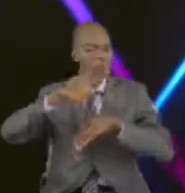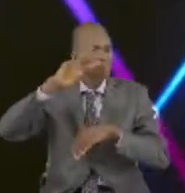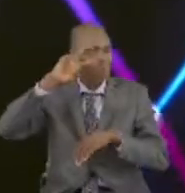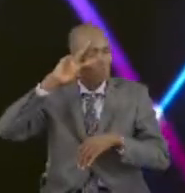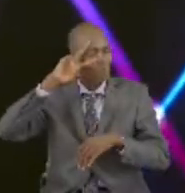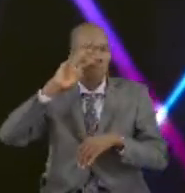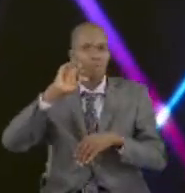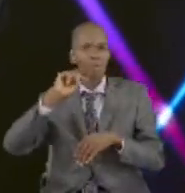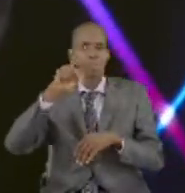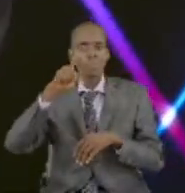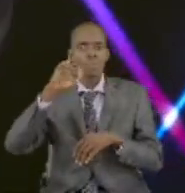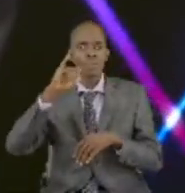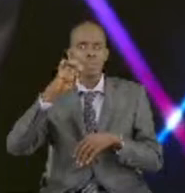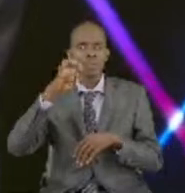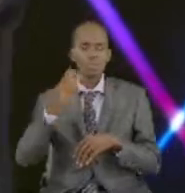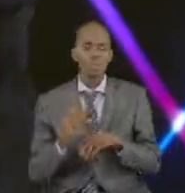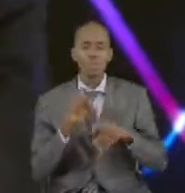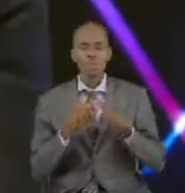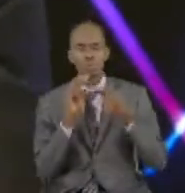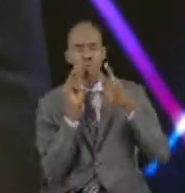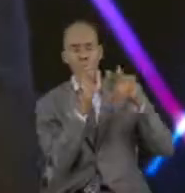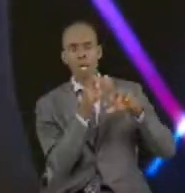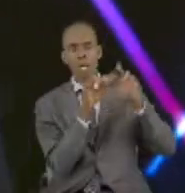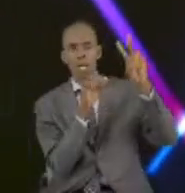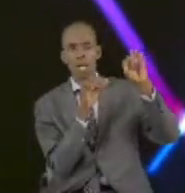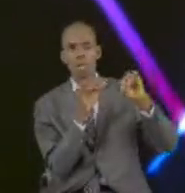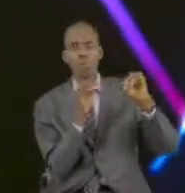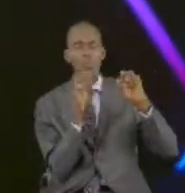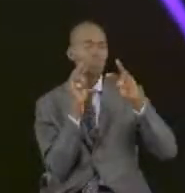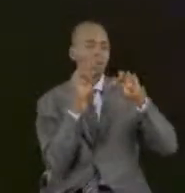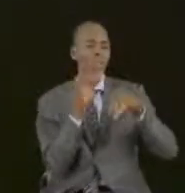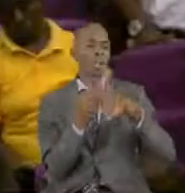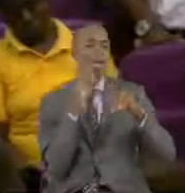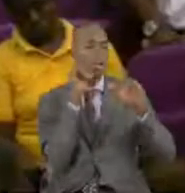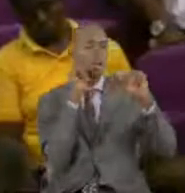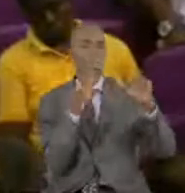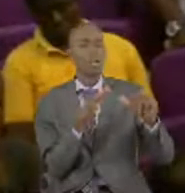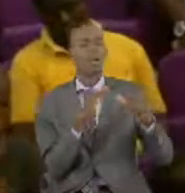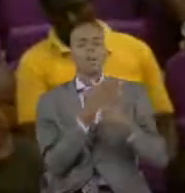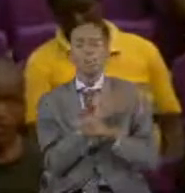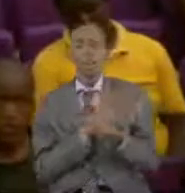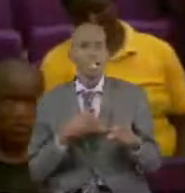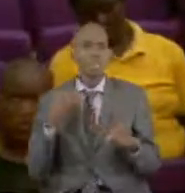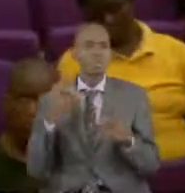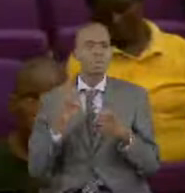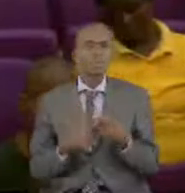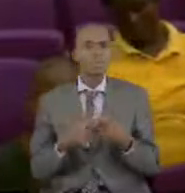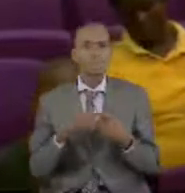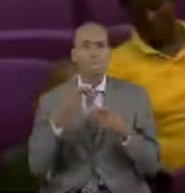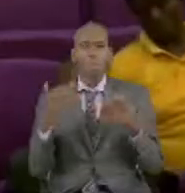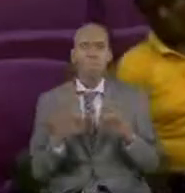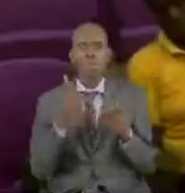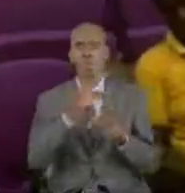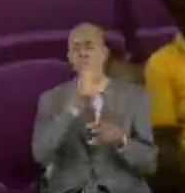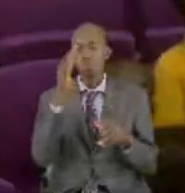peut même chercher il peut m'envoyer des espions vous recherchez pour sonder pour investiguer pourvoir tu peux même pas ne pas